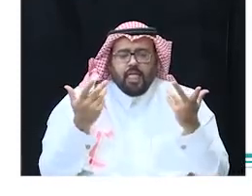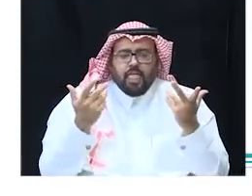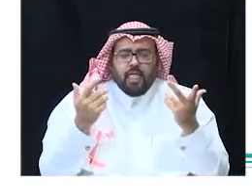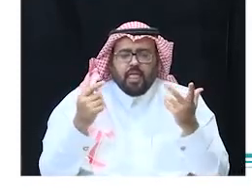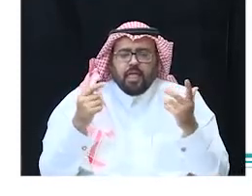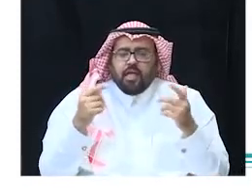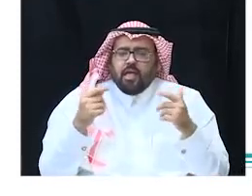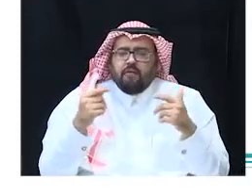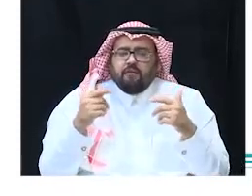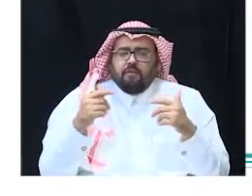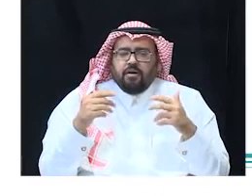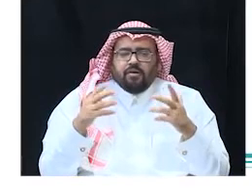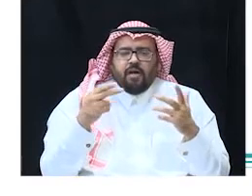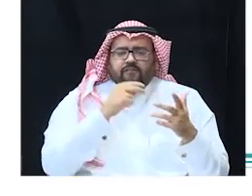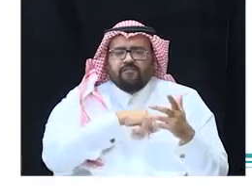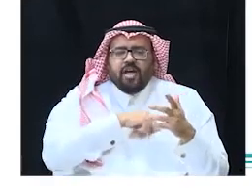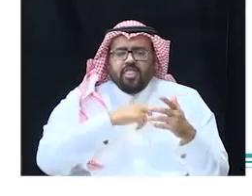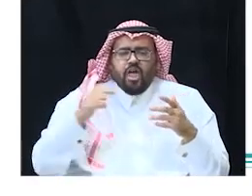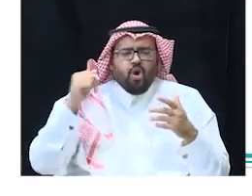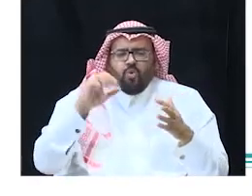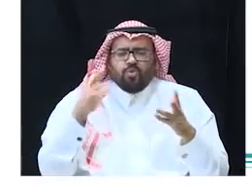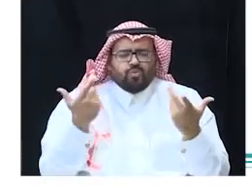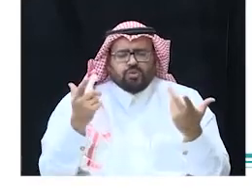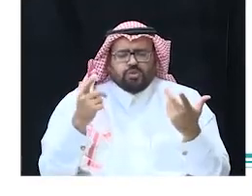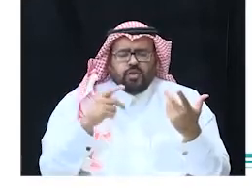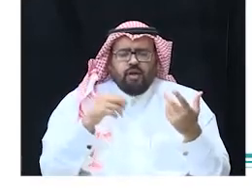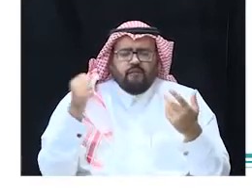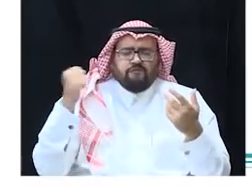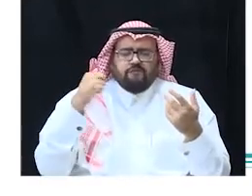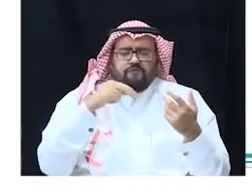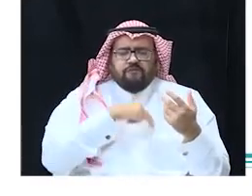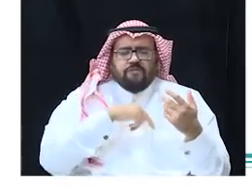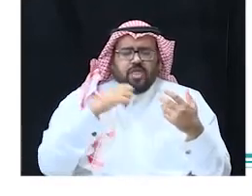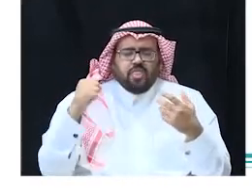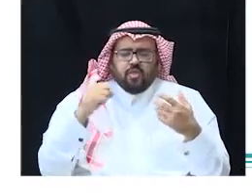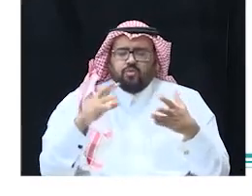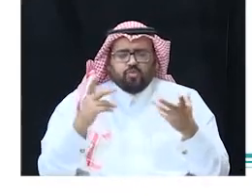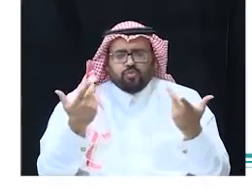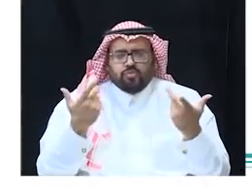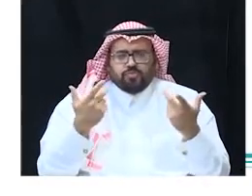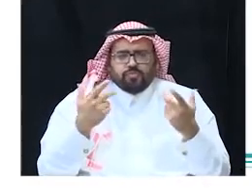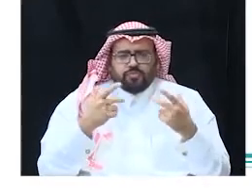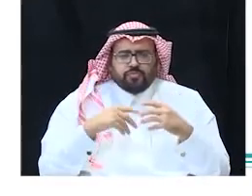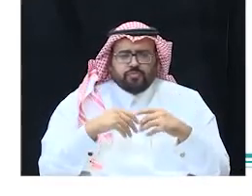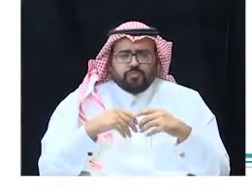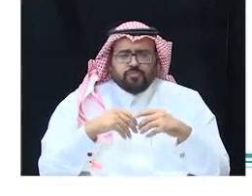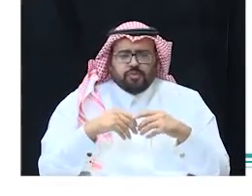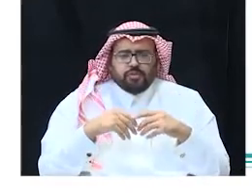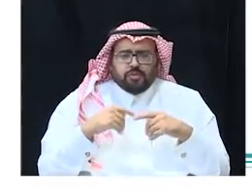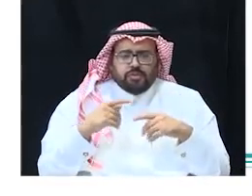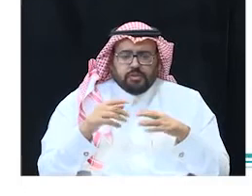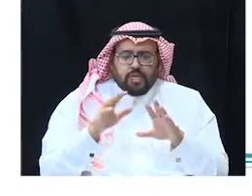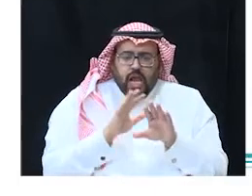لماذا نحتاج إلى القوة؟ لماذا نحتاج إلى القوة؟